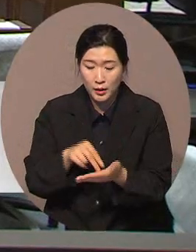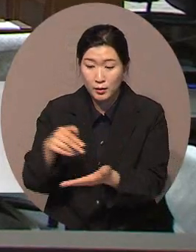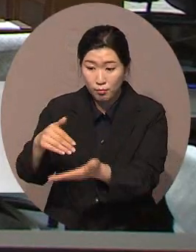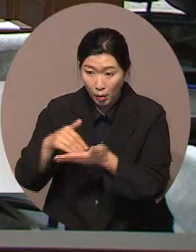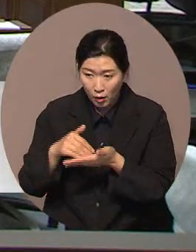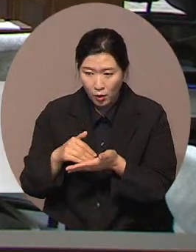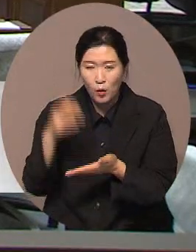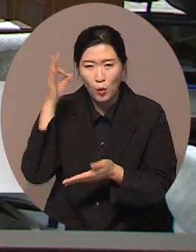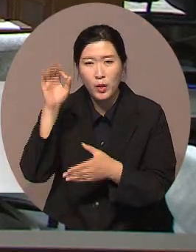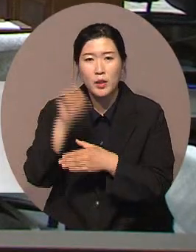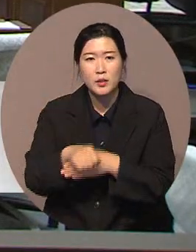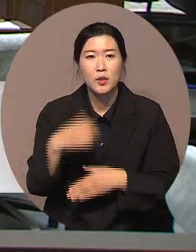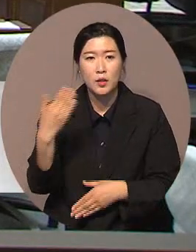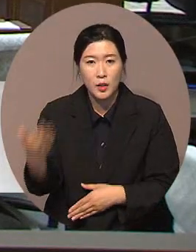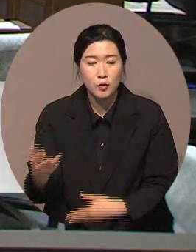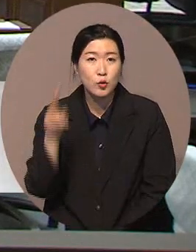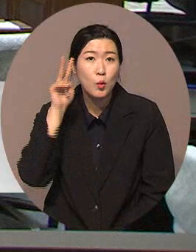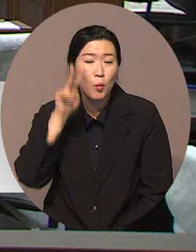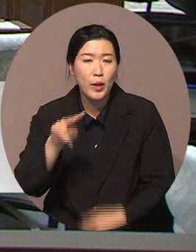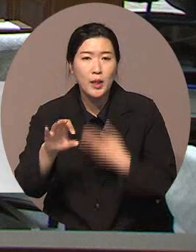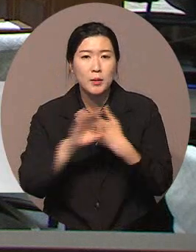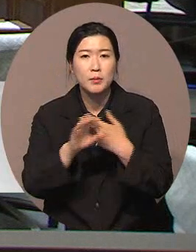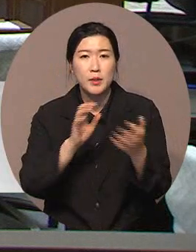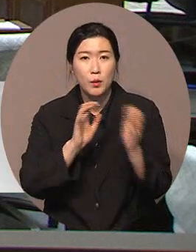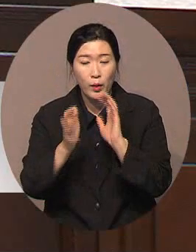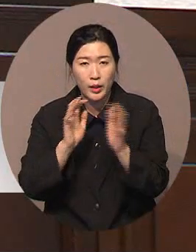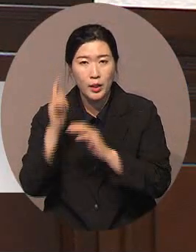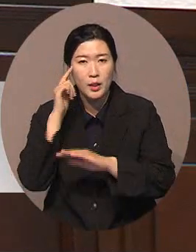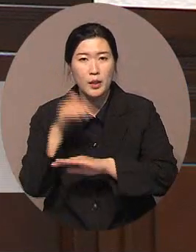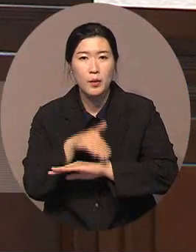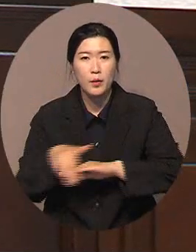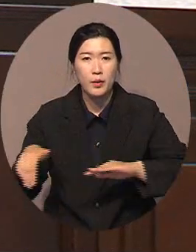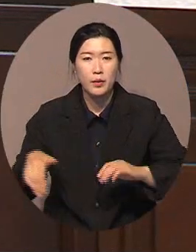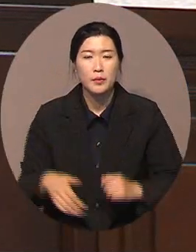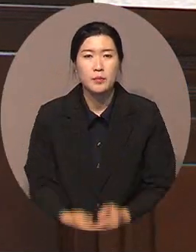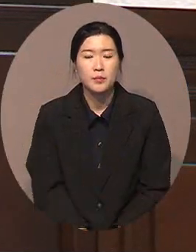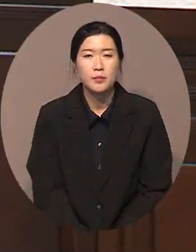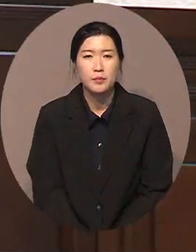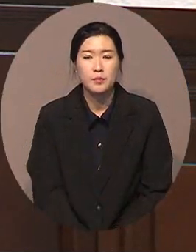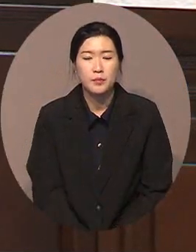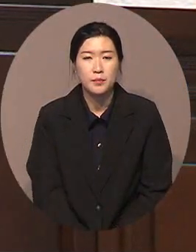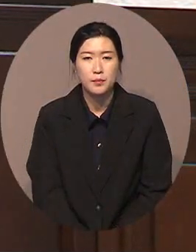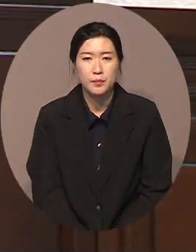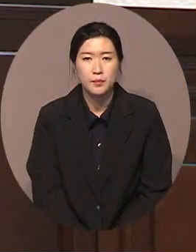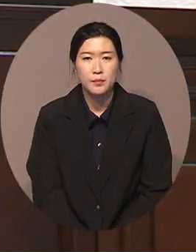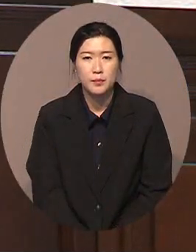사퇴소를 처리했으며 모래 임시회를 열어 후임 의장을 선출할 예정입니다